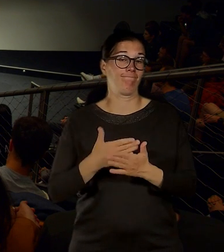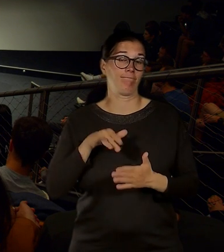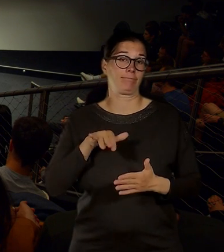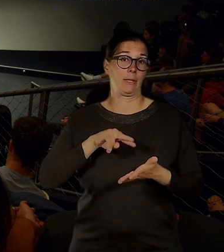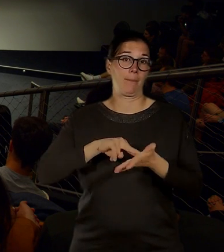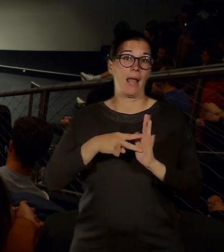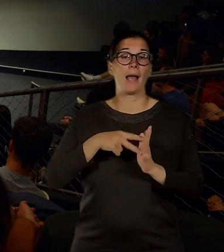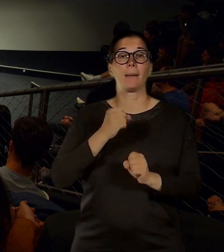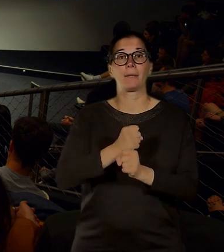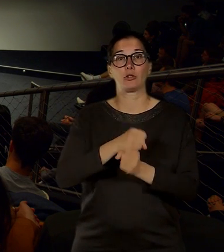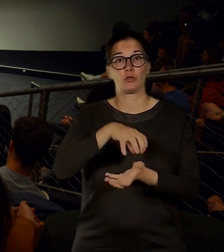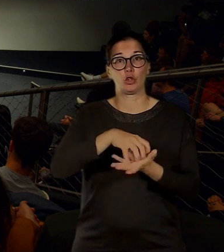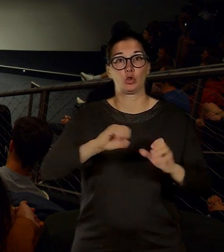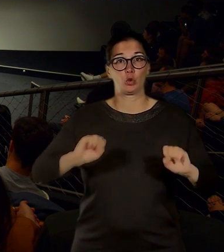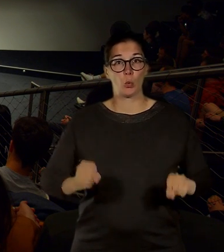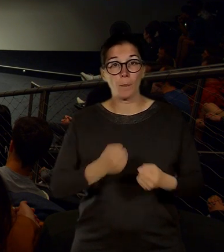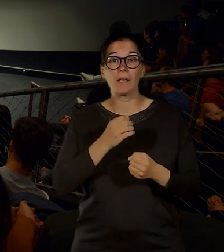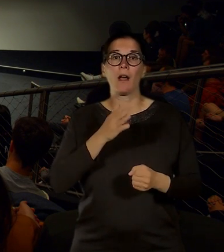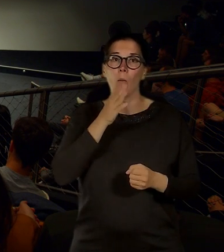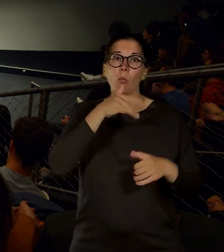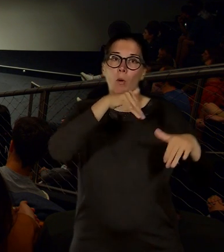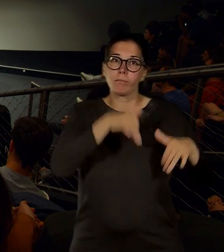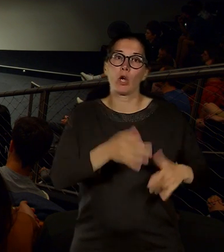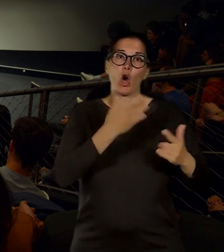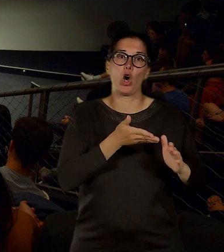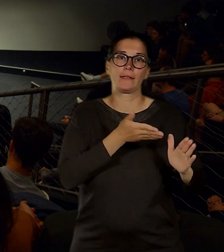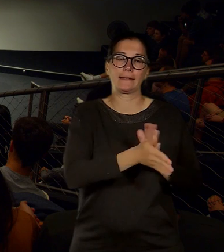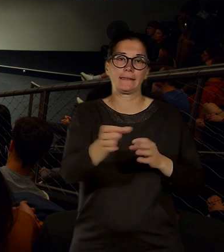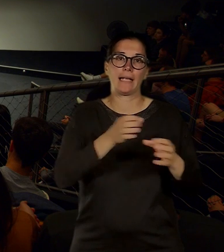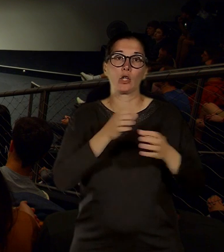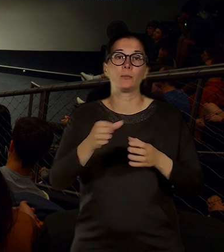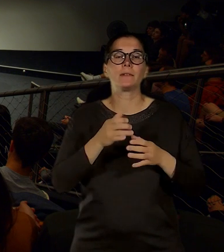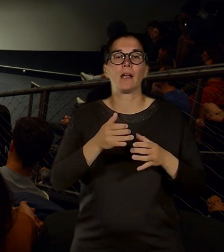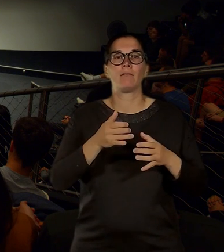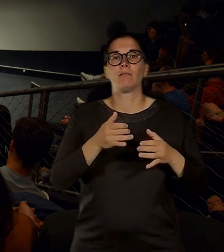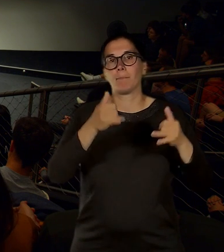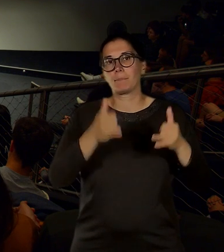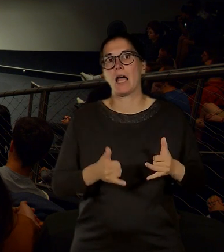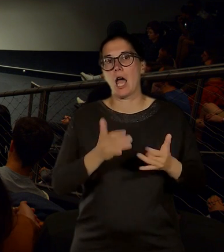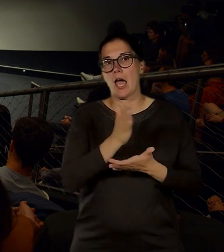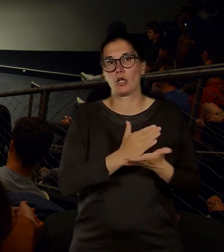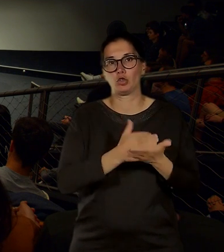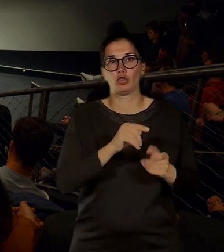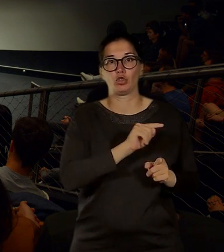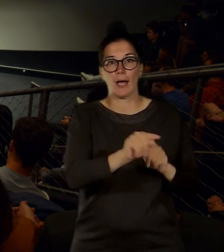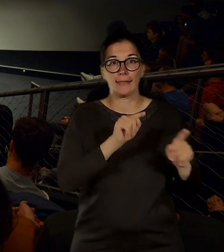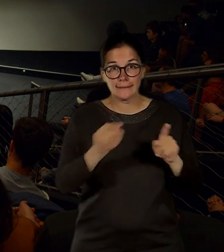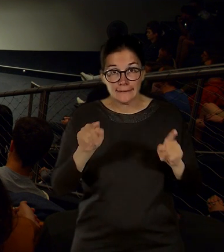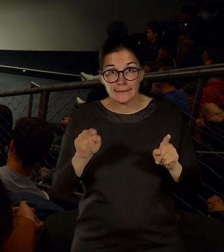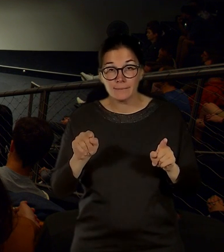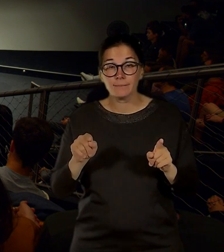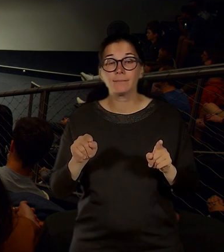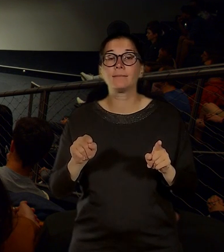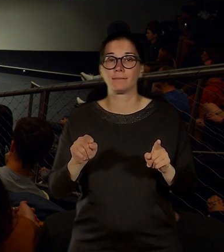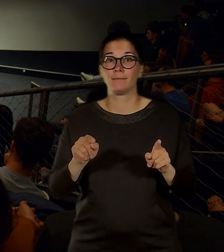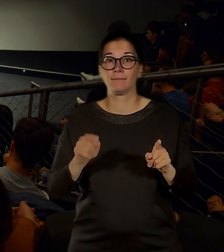pracovní skupina, ve které budou i zástupci městských částí, kterých se to týká. A tam by právě